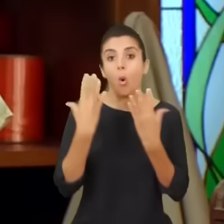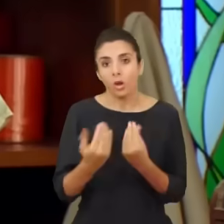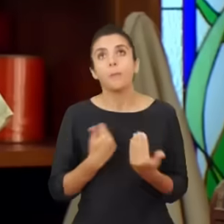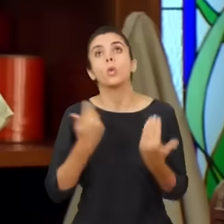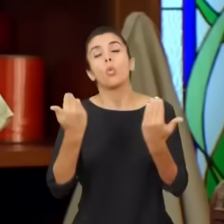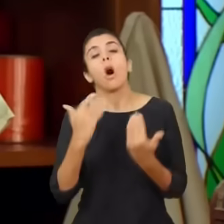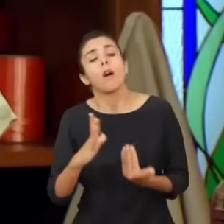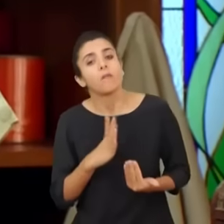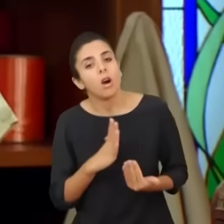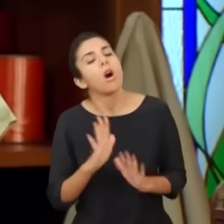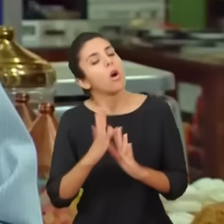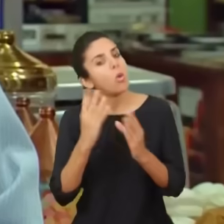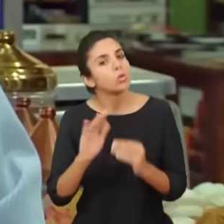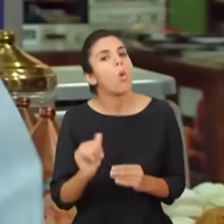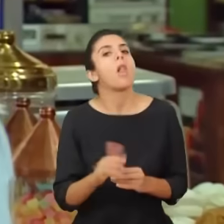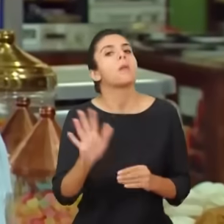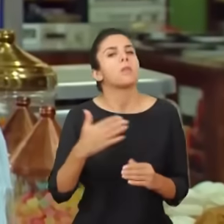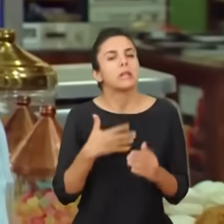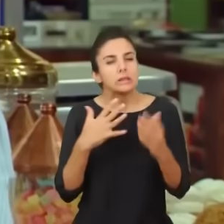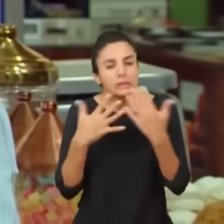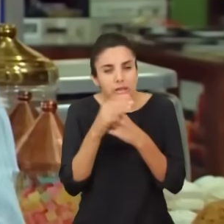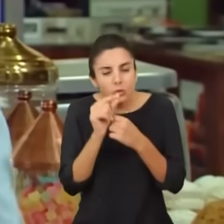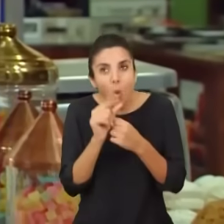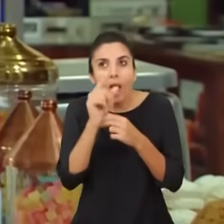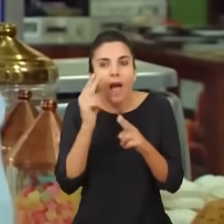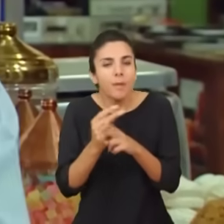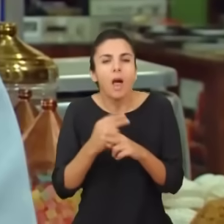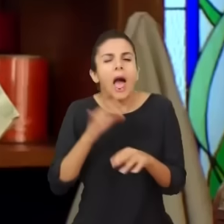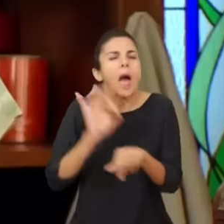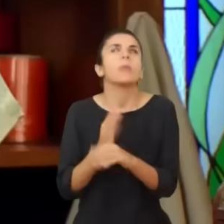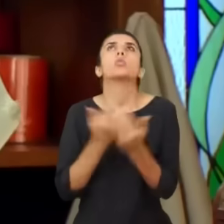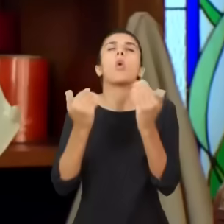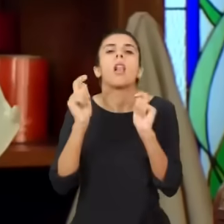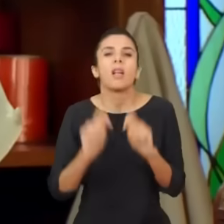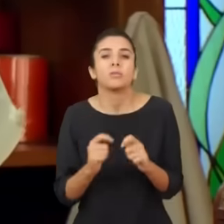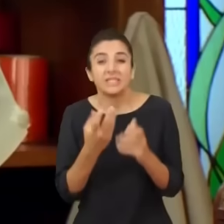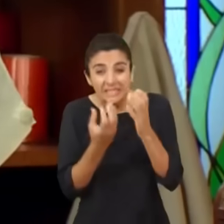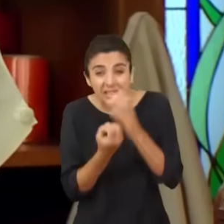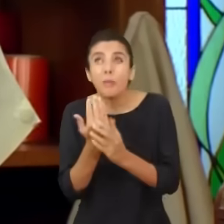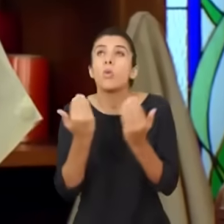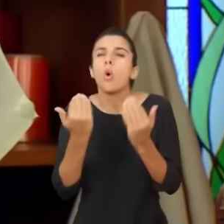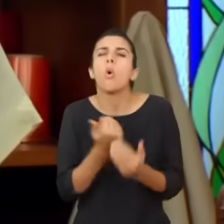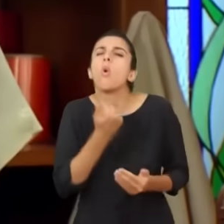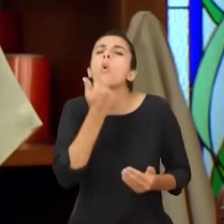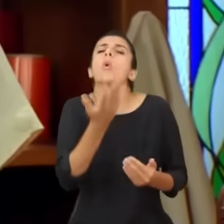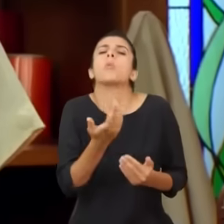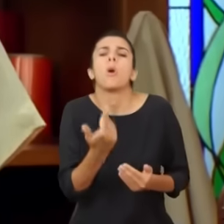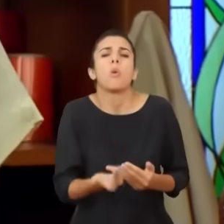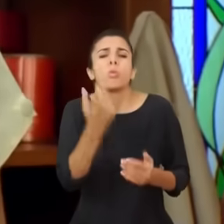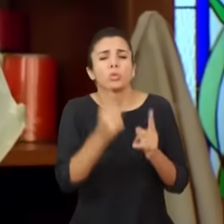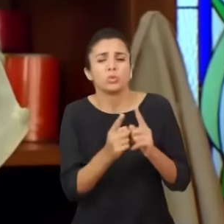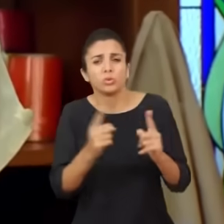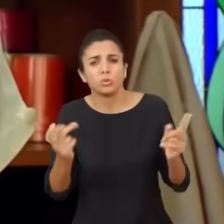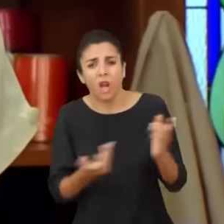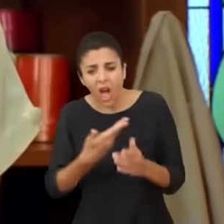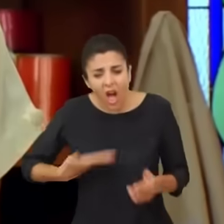ederdim. Ama olsun. Sabah bir kalktım, hop hemen niyet ettim. Hemen niyet ettim. Ya sabah niyet etsen bile boşuna uzatıyorsun.